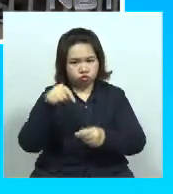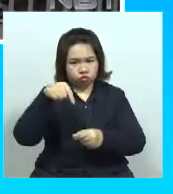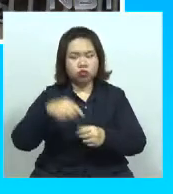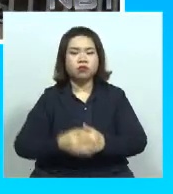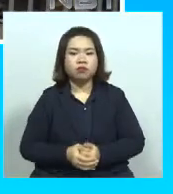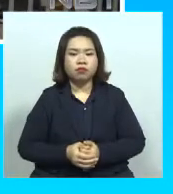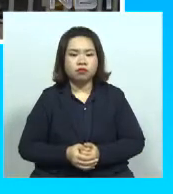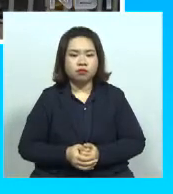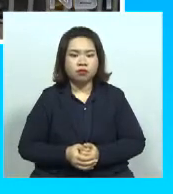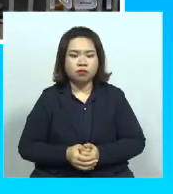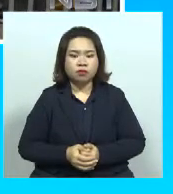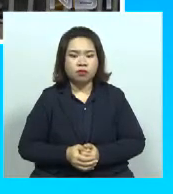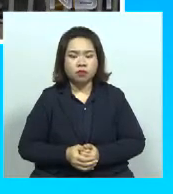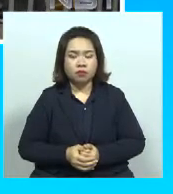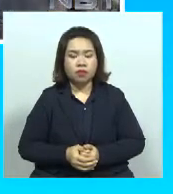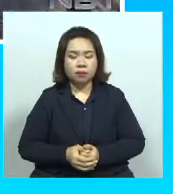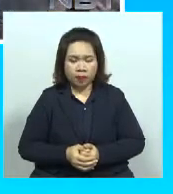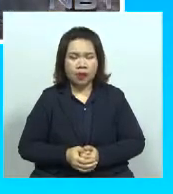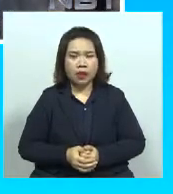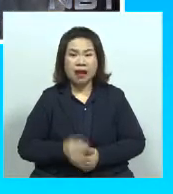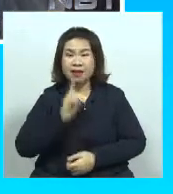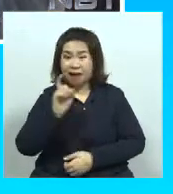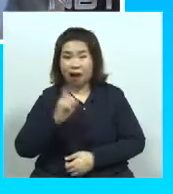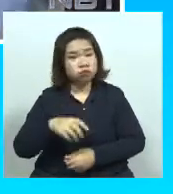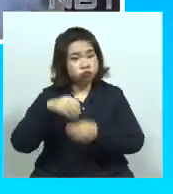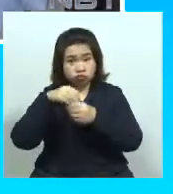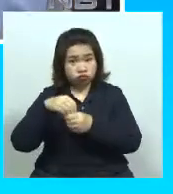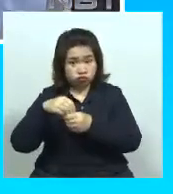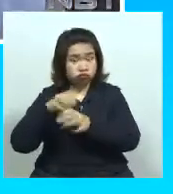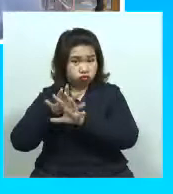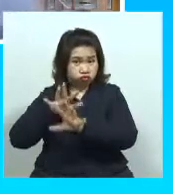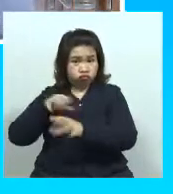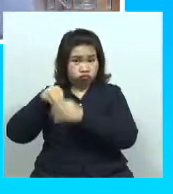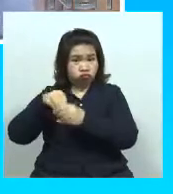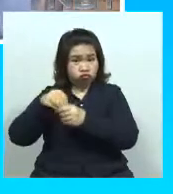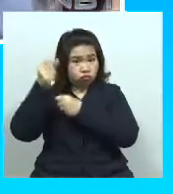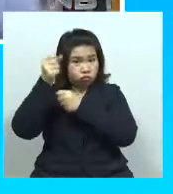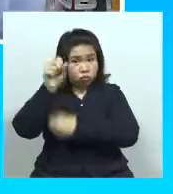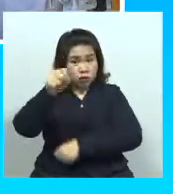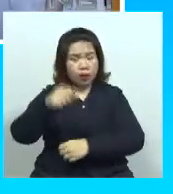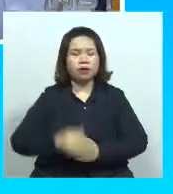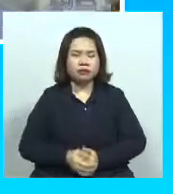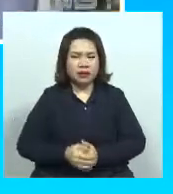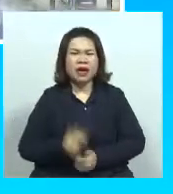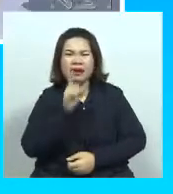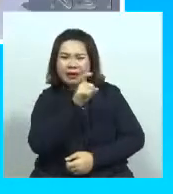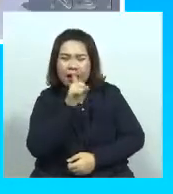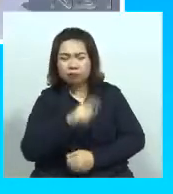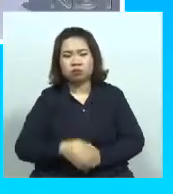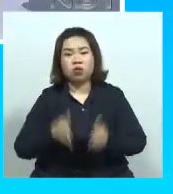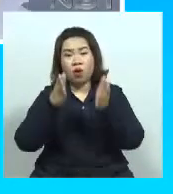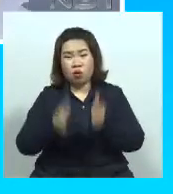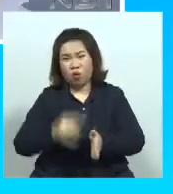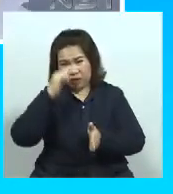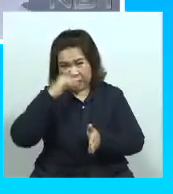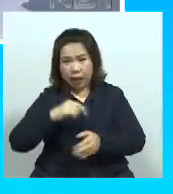ครับต่อไปครับ ค่ะก็คือยังคงปักหลักชุมนุมอยู่นะคะและอย่างนี้คนไทยที่อยู่ในฮ่องกงเนี่ยค่ะเขามี